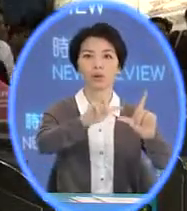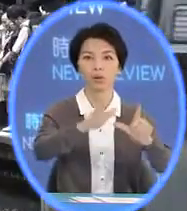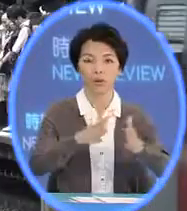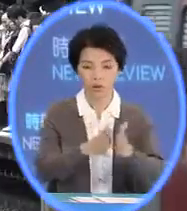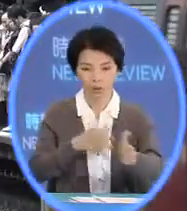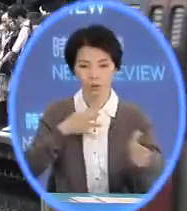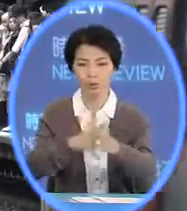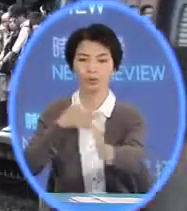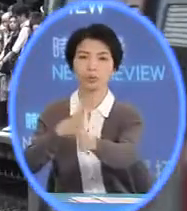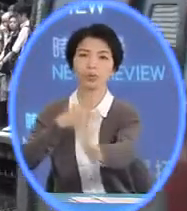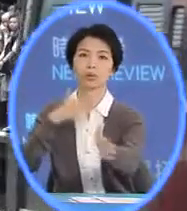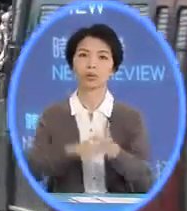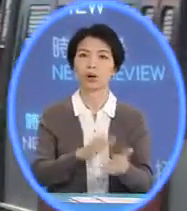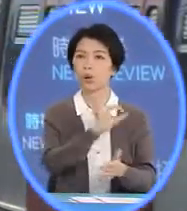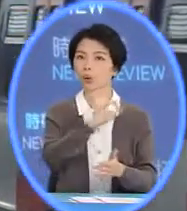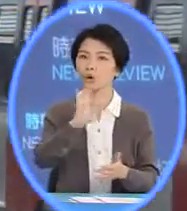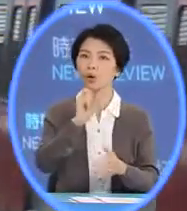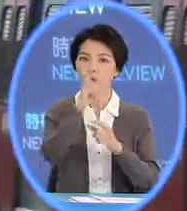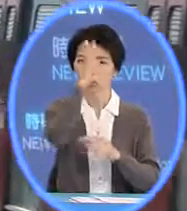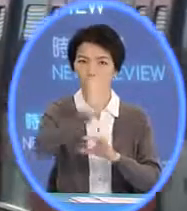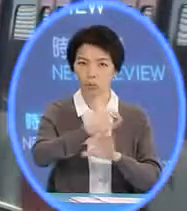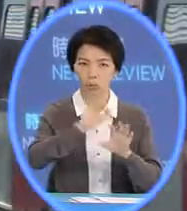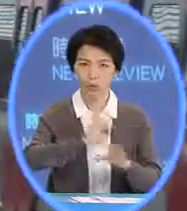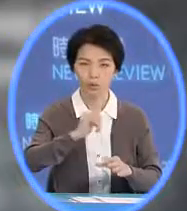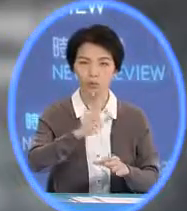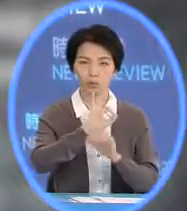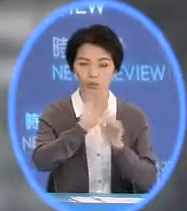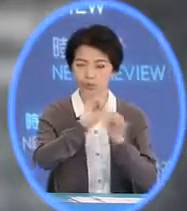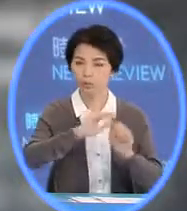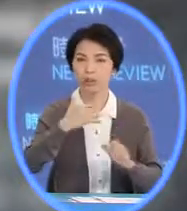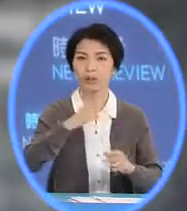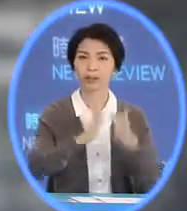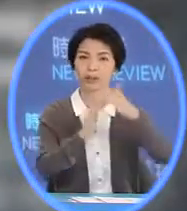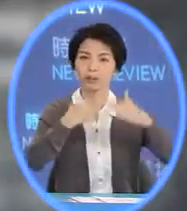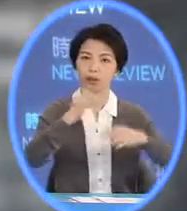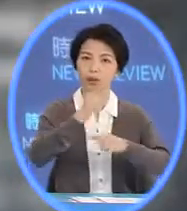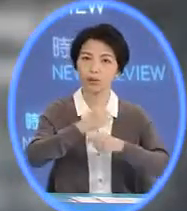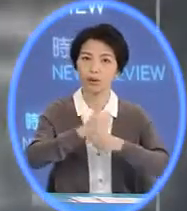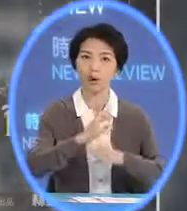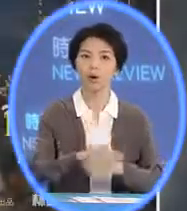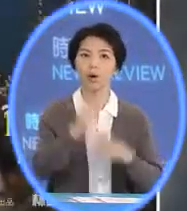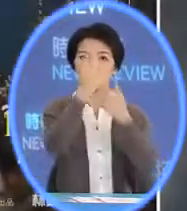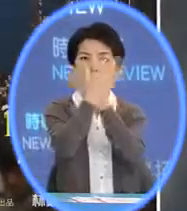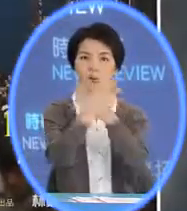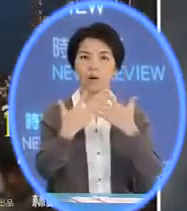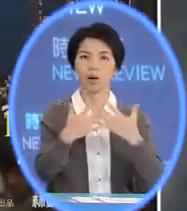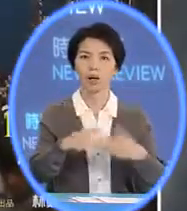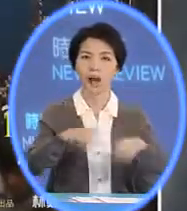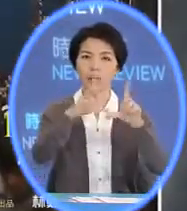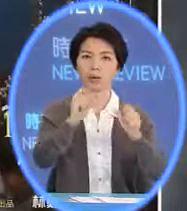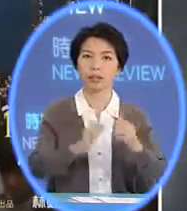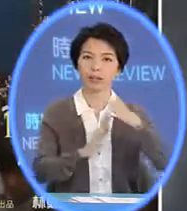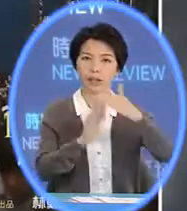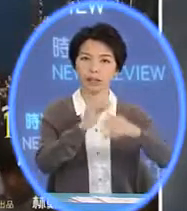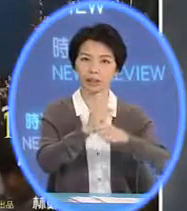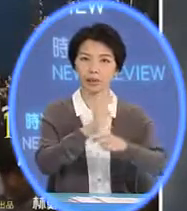龍。政府沒有宣布停工的決定受到外界質疑，不少人在社交網站批評林鄭月娥說宣布停工